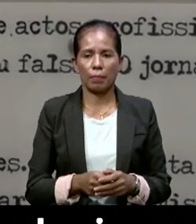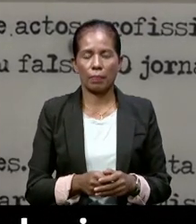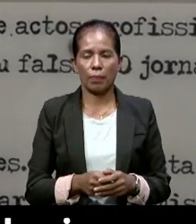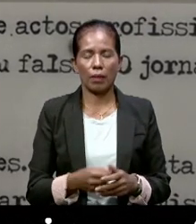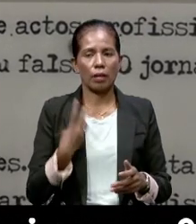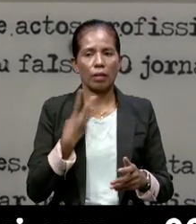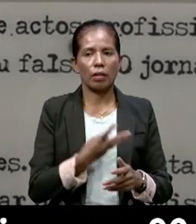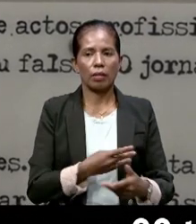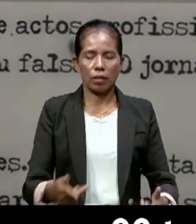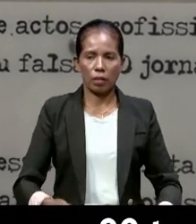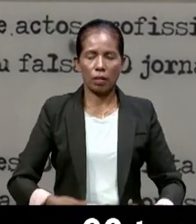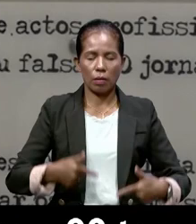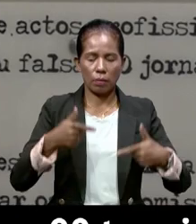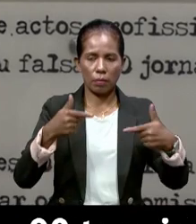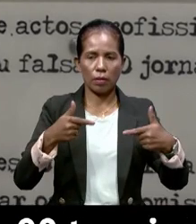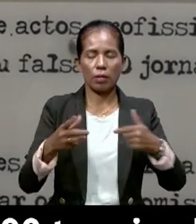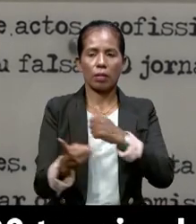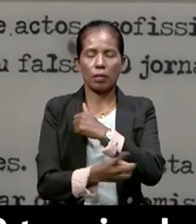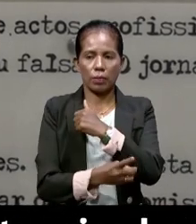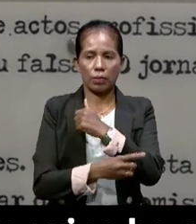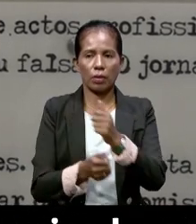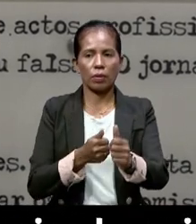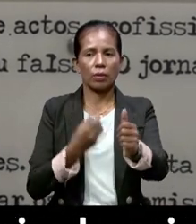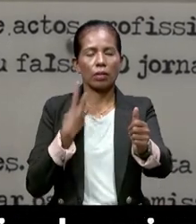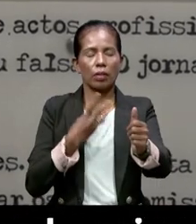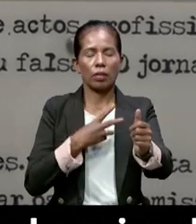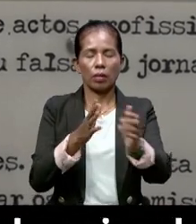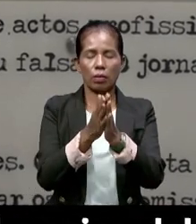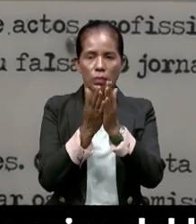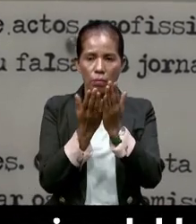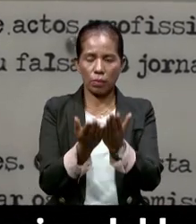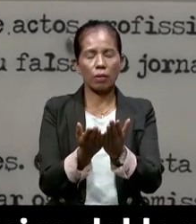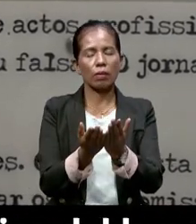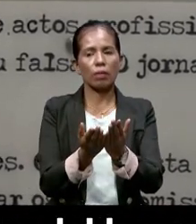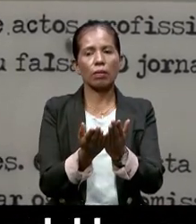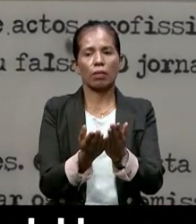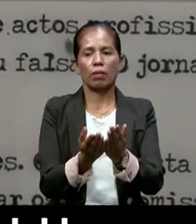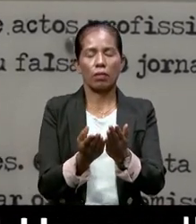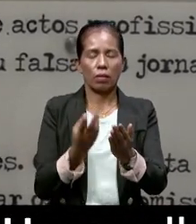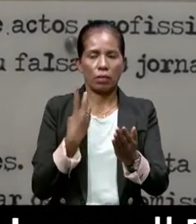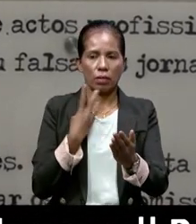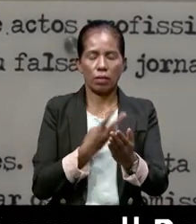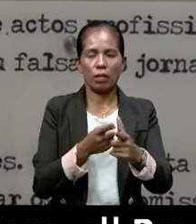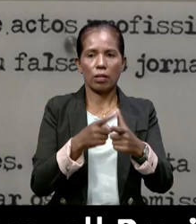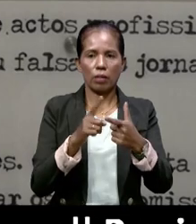ita moris disiplina tuir itanya libro sagrado Al-Quran inomos